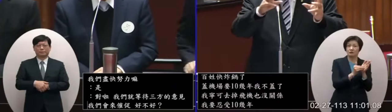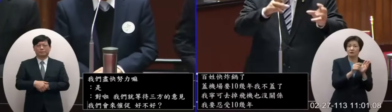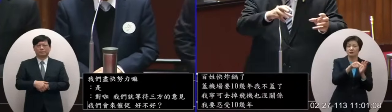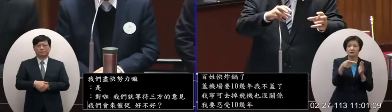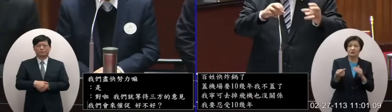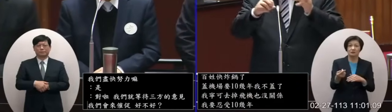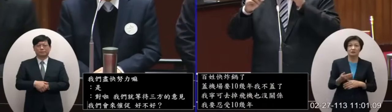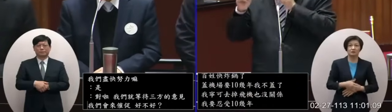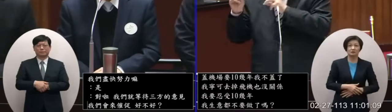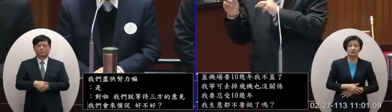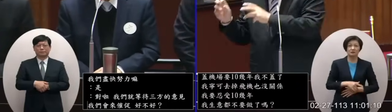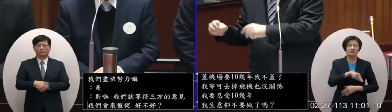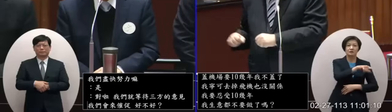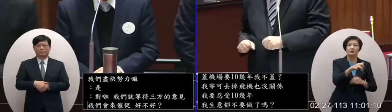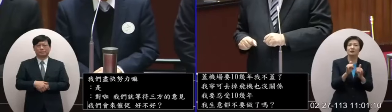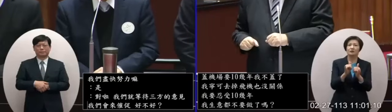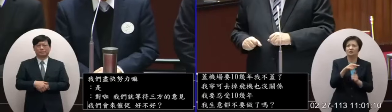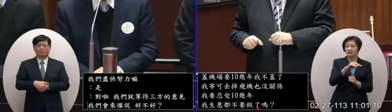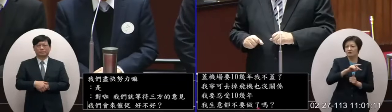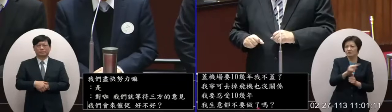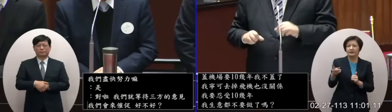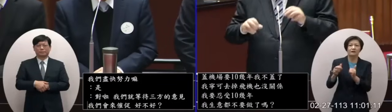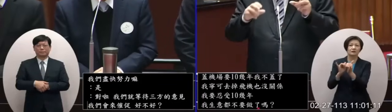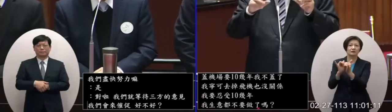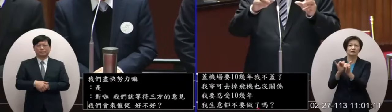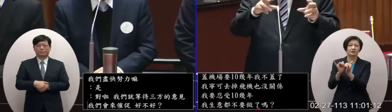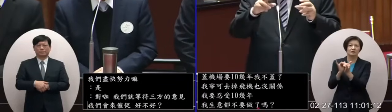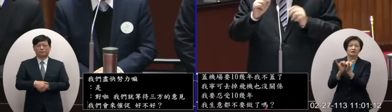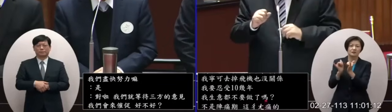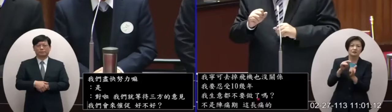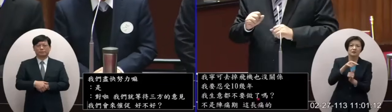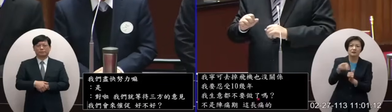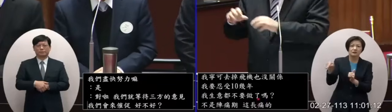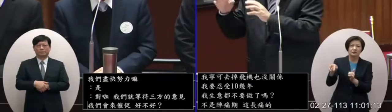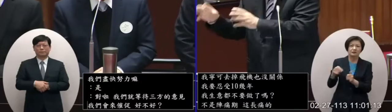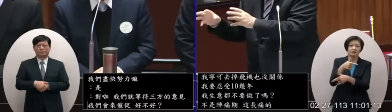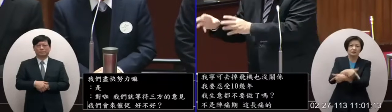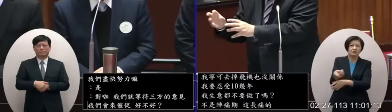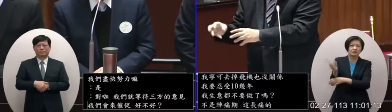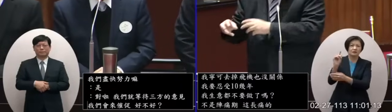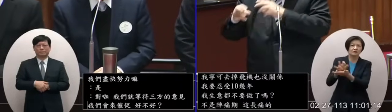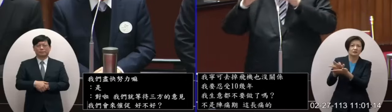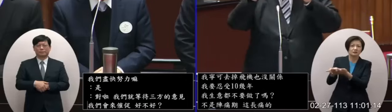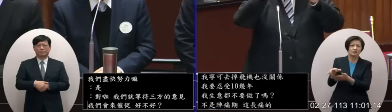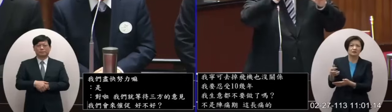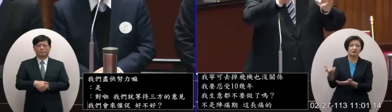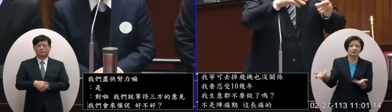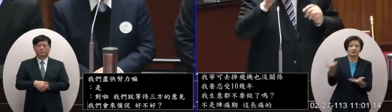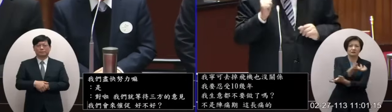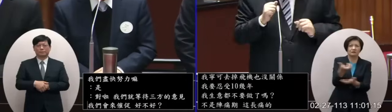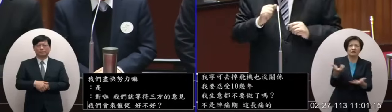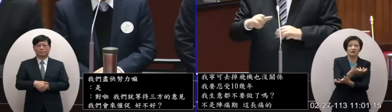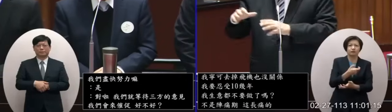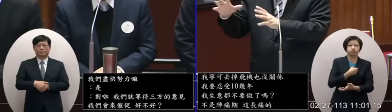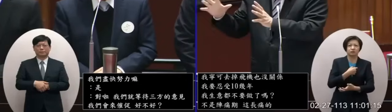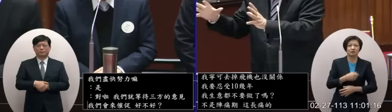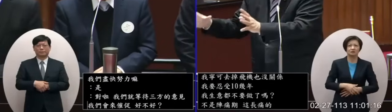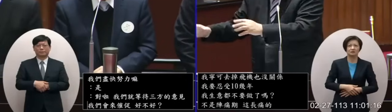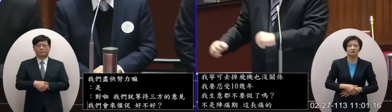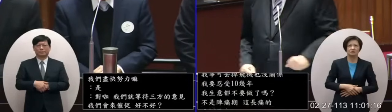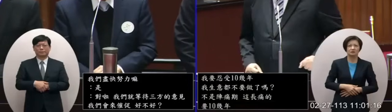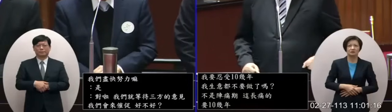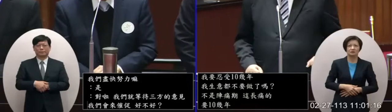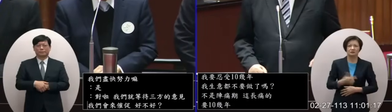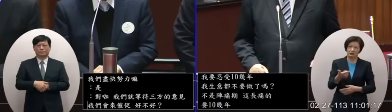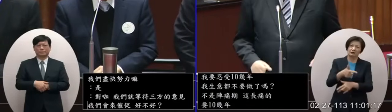再做，北干机场老板要到南干坐飞机，那北干机场做完以后呢？那南干机场要到北干去坐飞机，那南干